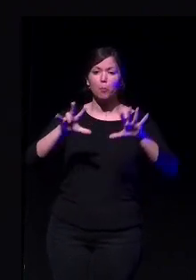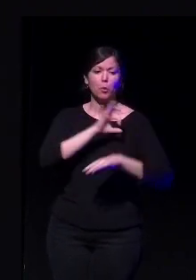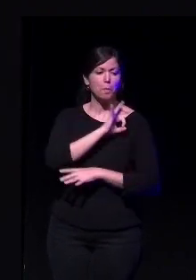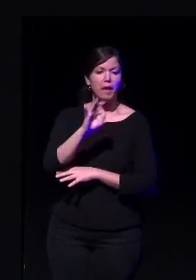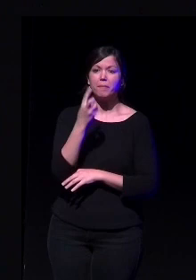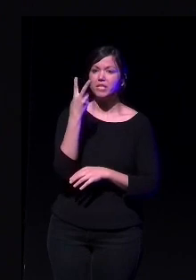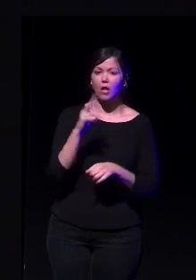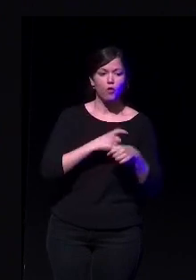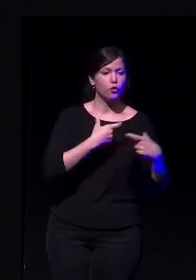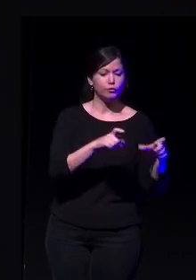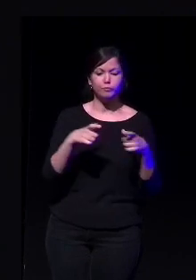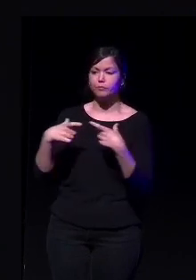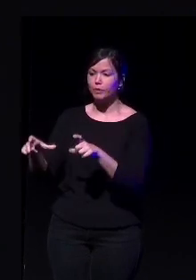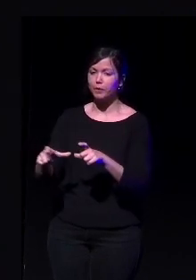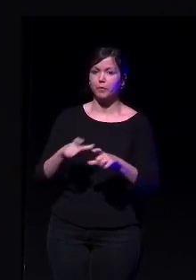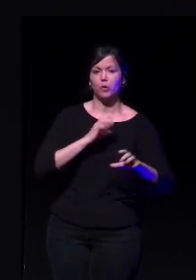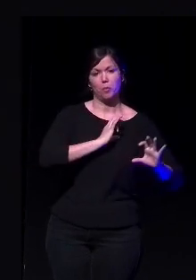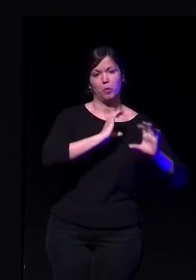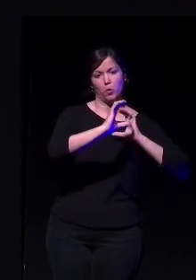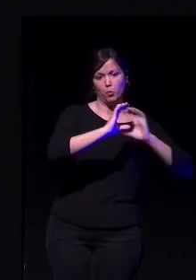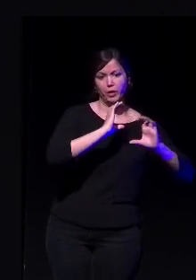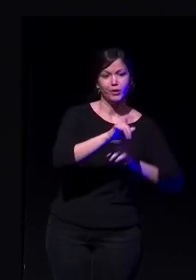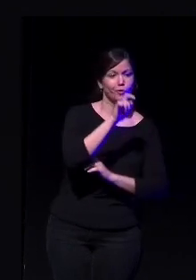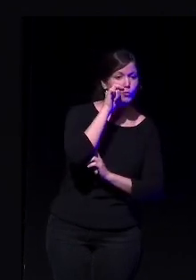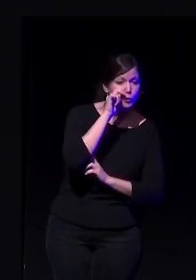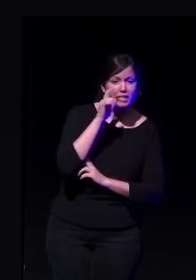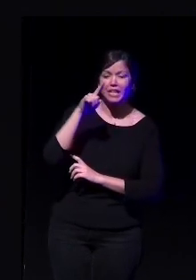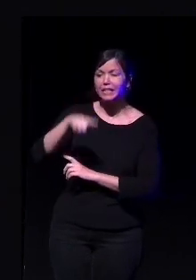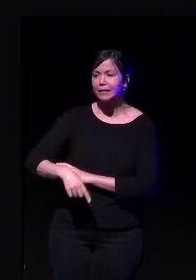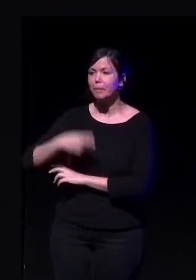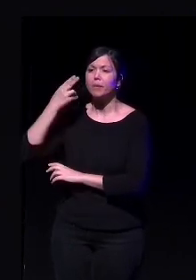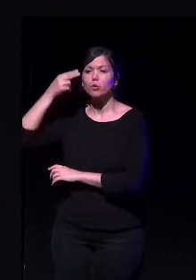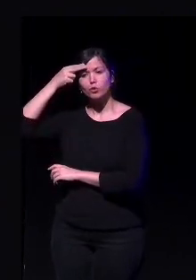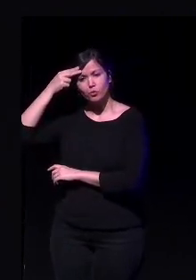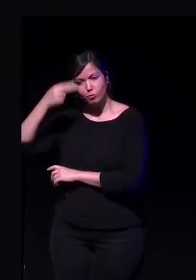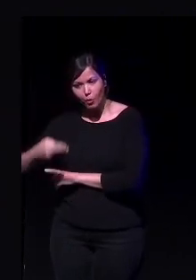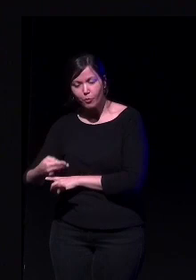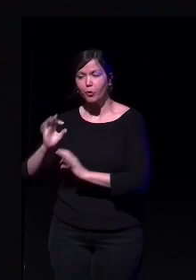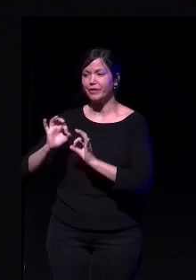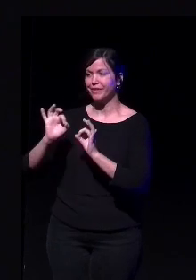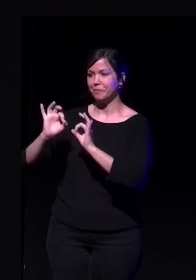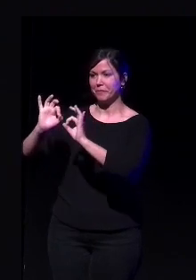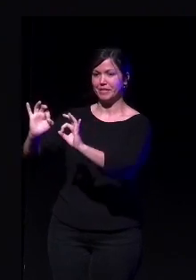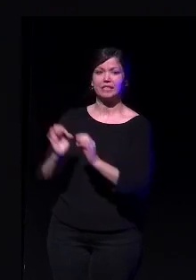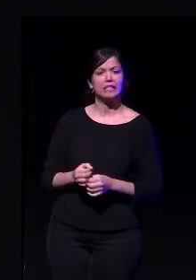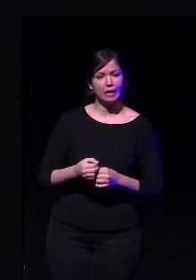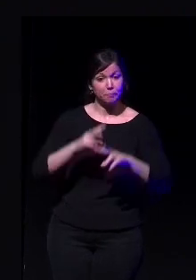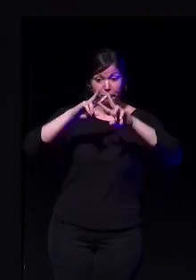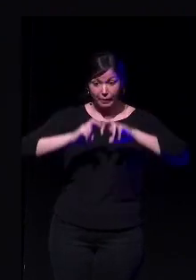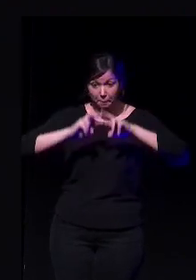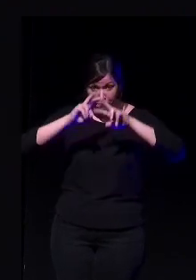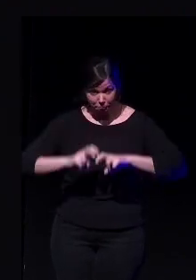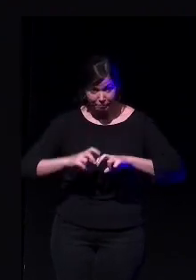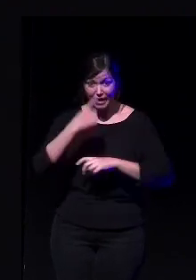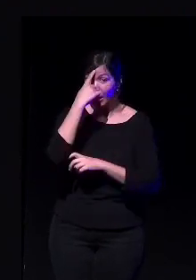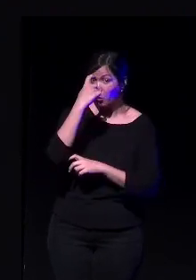dues categories, premis a la comunicació turística i premis d'honor i especials. El recordem que el Premi de Recerca Ivet Barbasa es